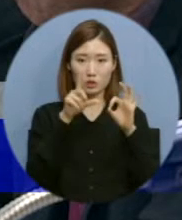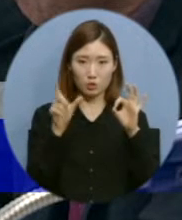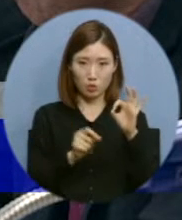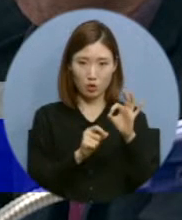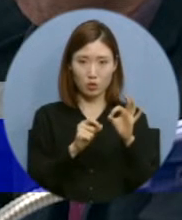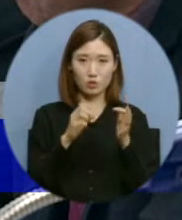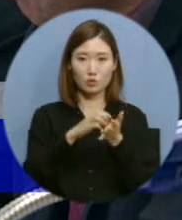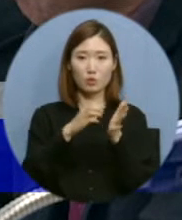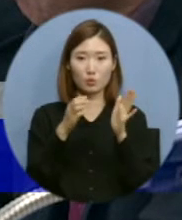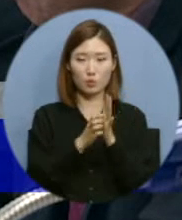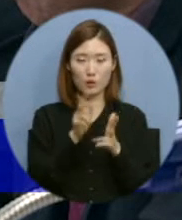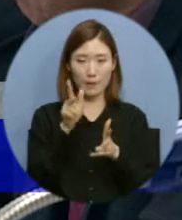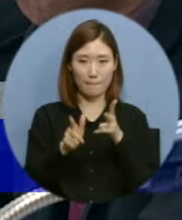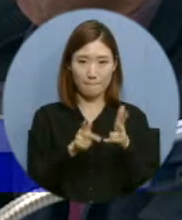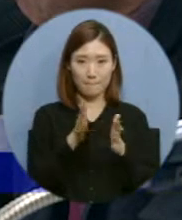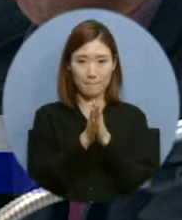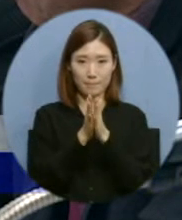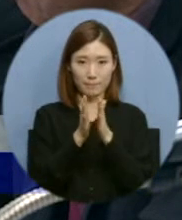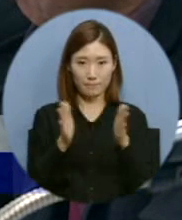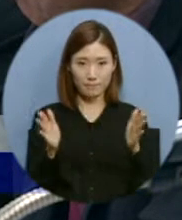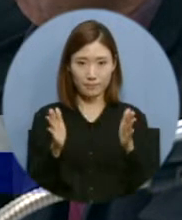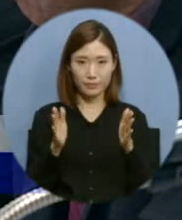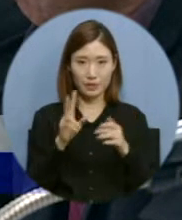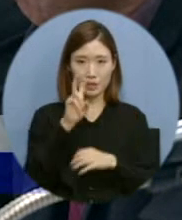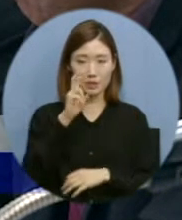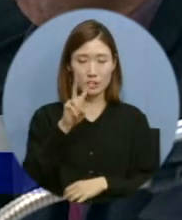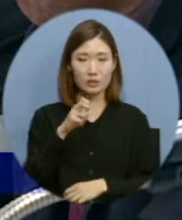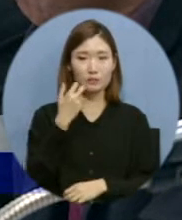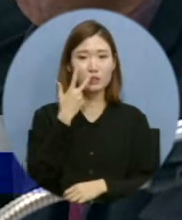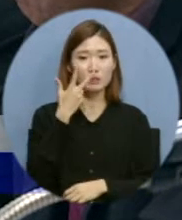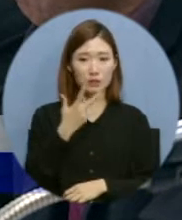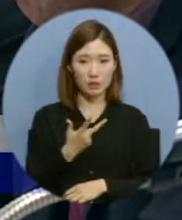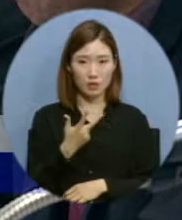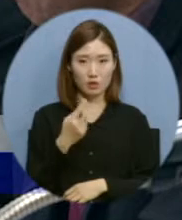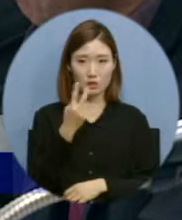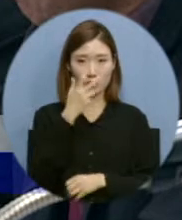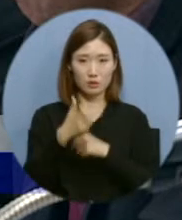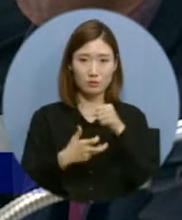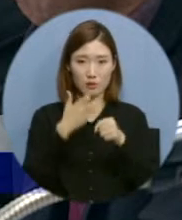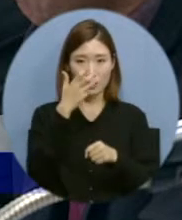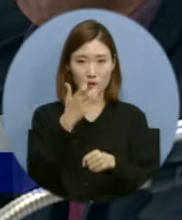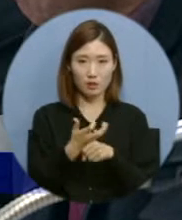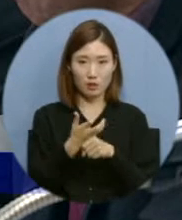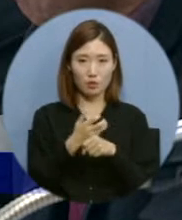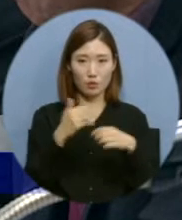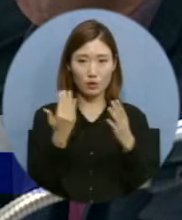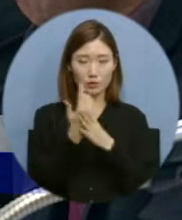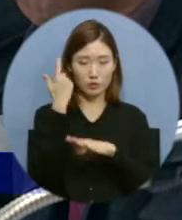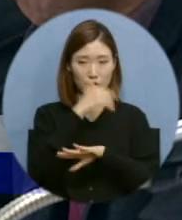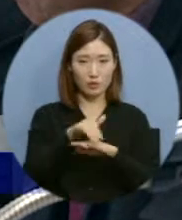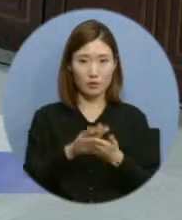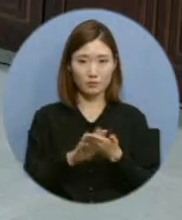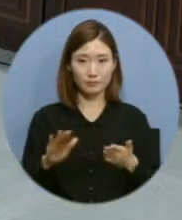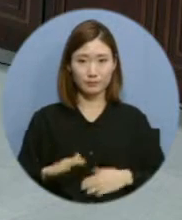10월경에 건물을 착공해서 공사기간 27개월로 18년 12월 말에 준공할